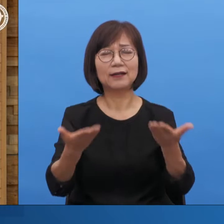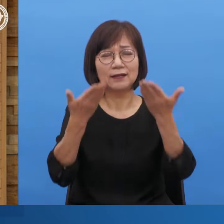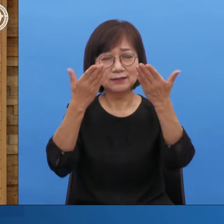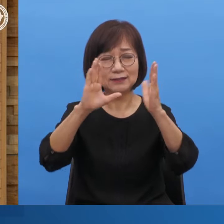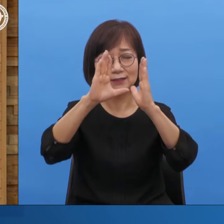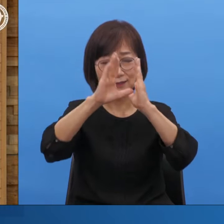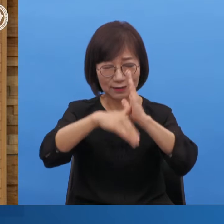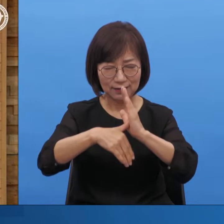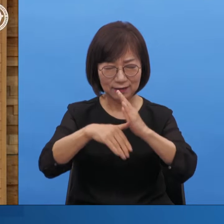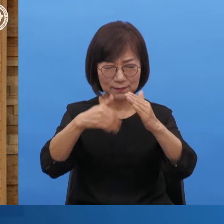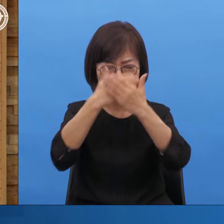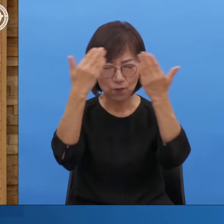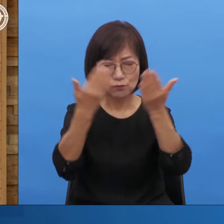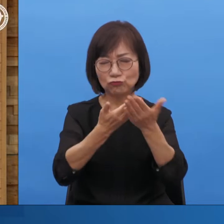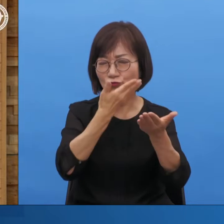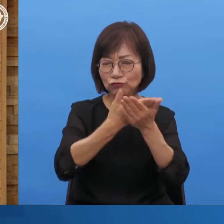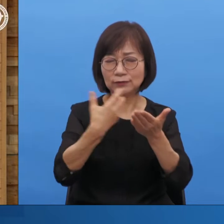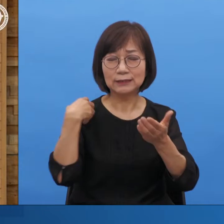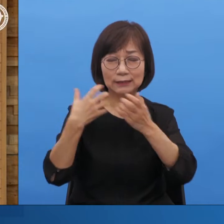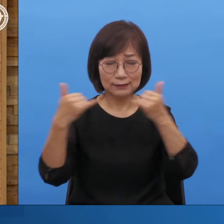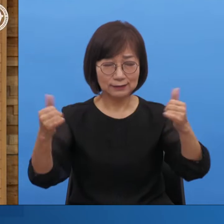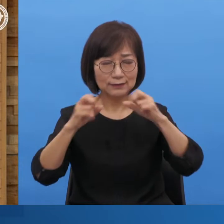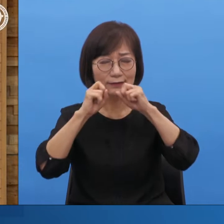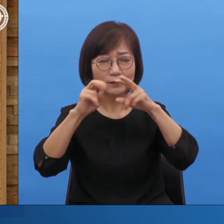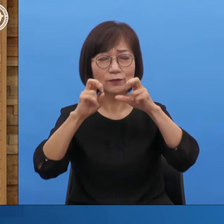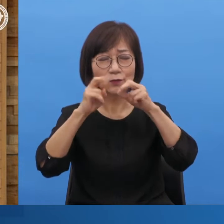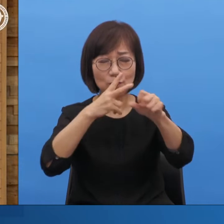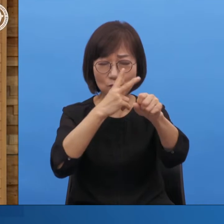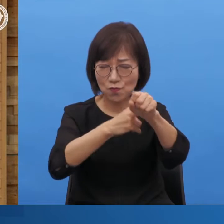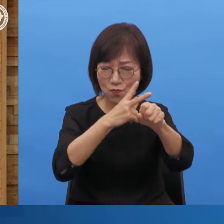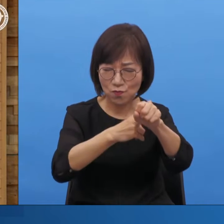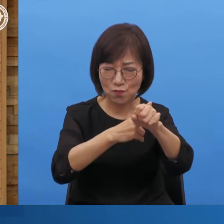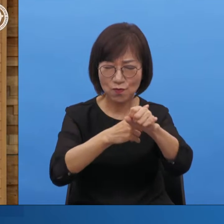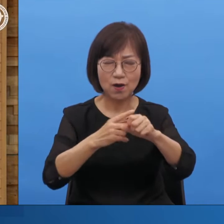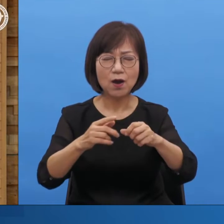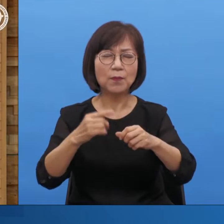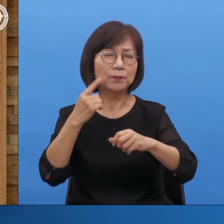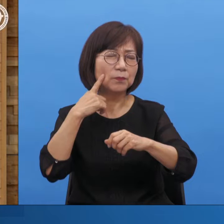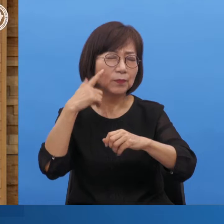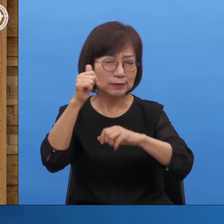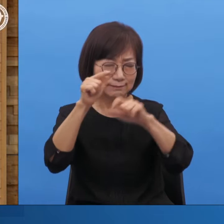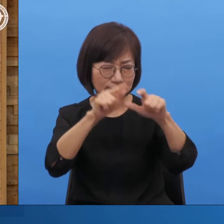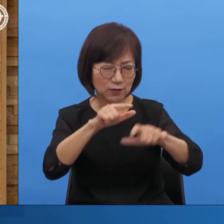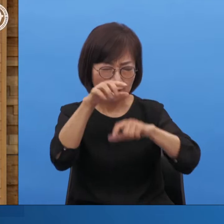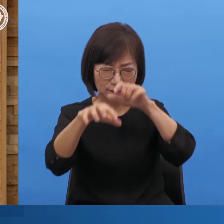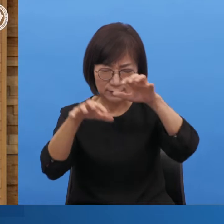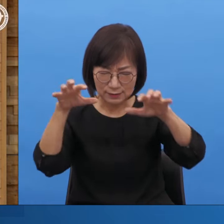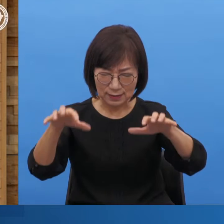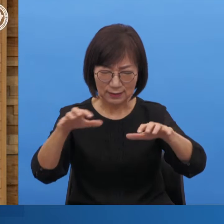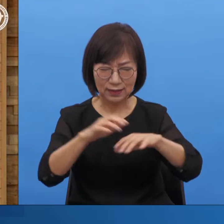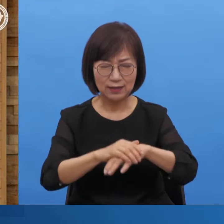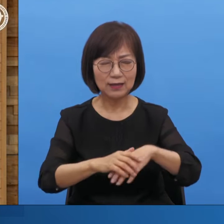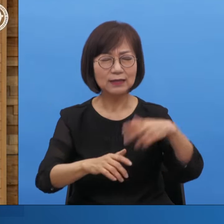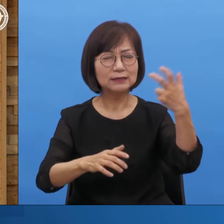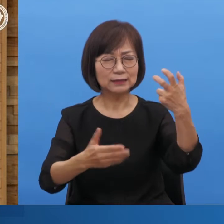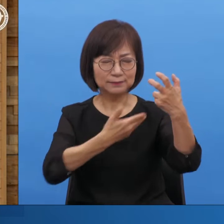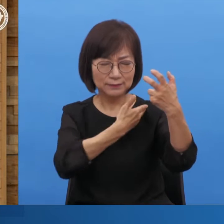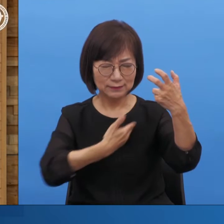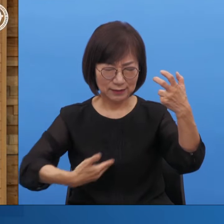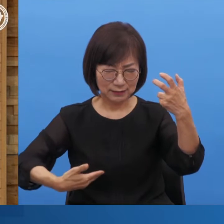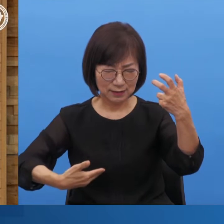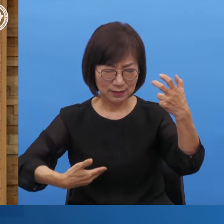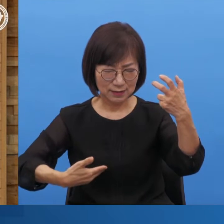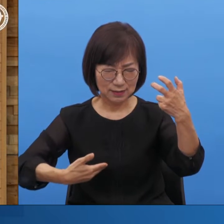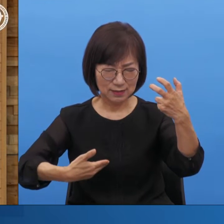모든 중직자들과 선교사님들과 교육자들의 현장에 각 70 제자들이 세워지며 70